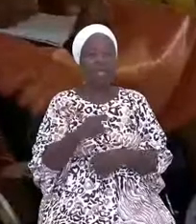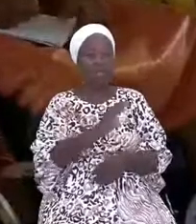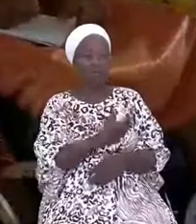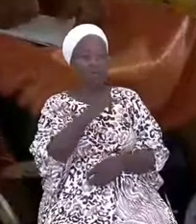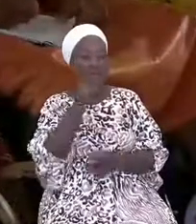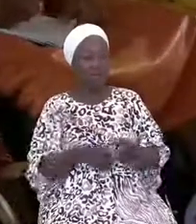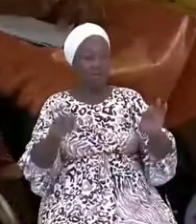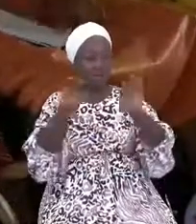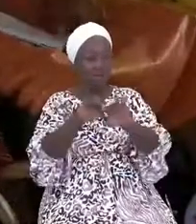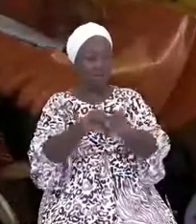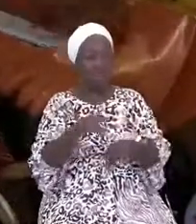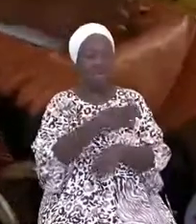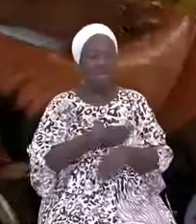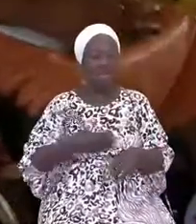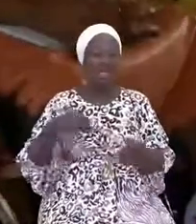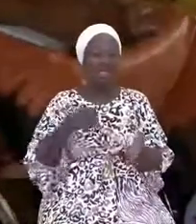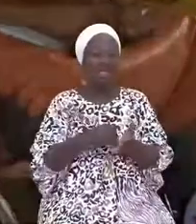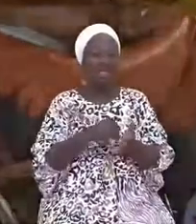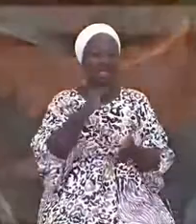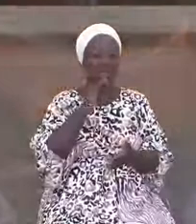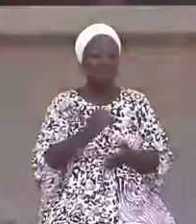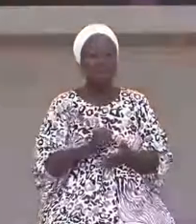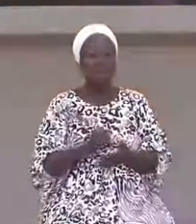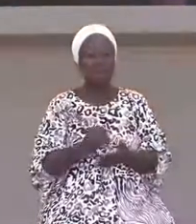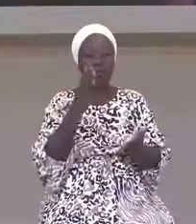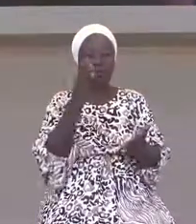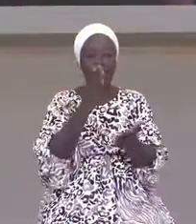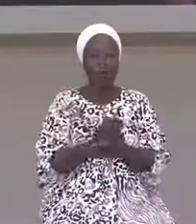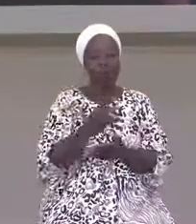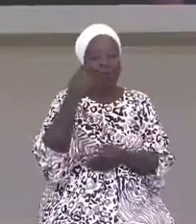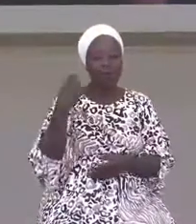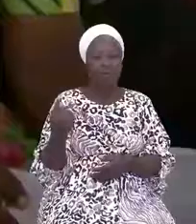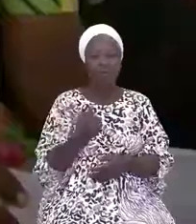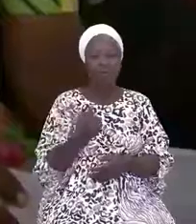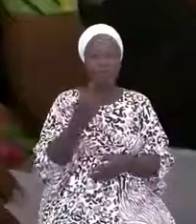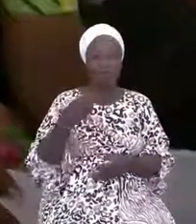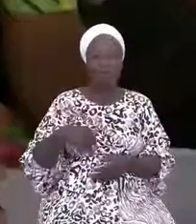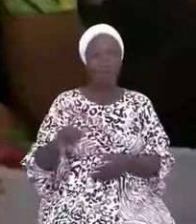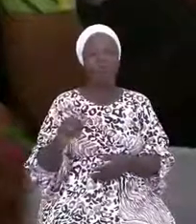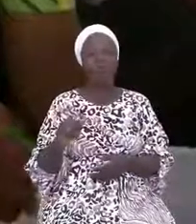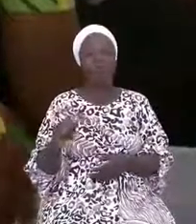et n'aura jamais lieu. Deuxième élément.